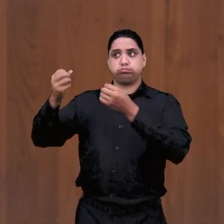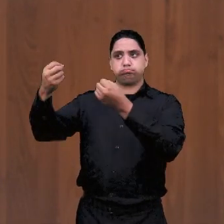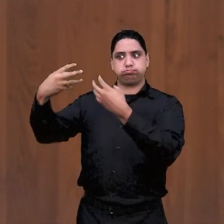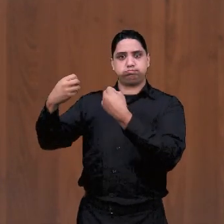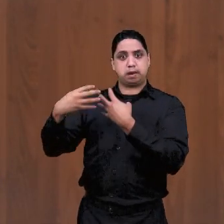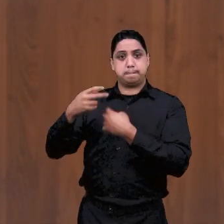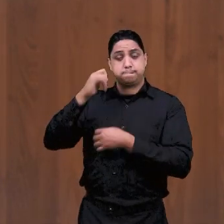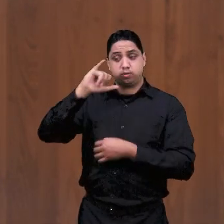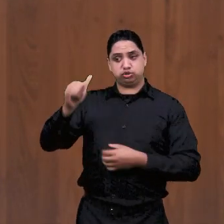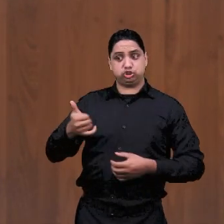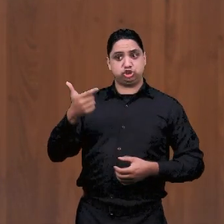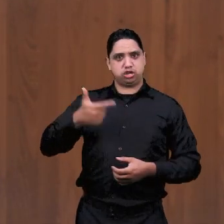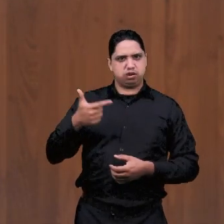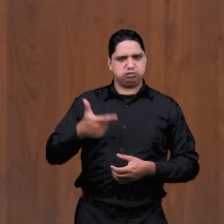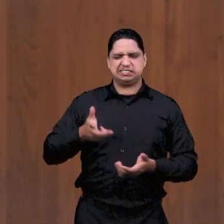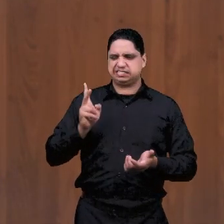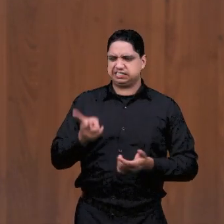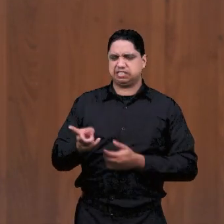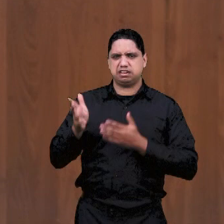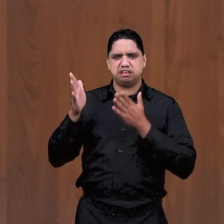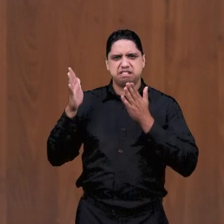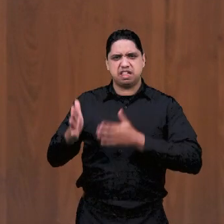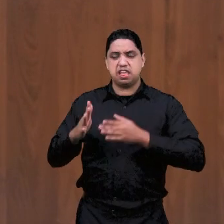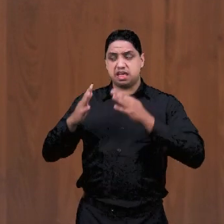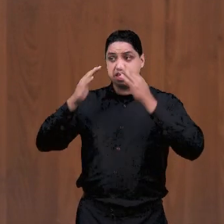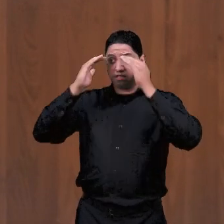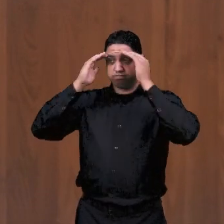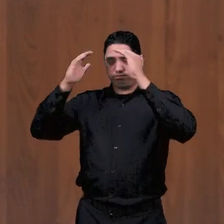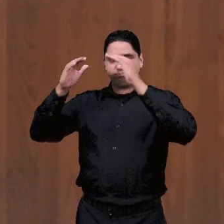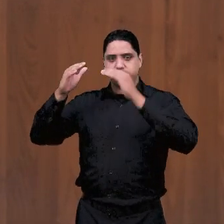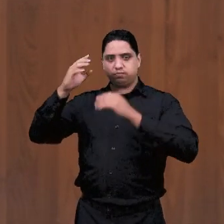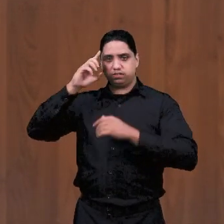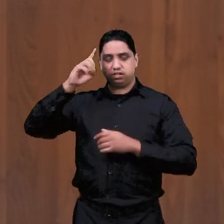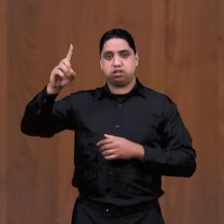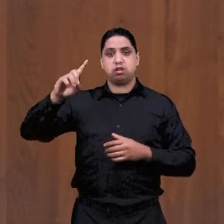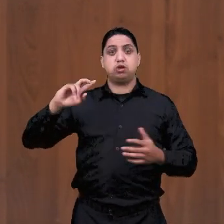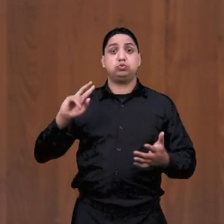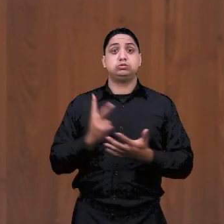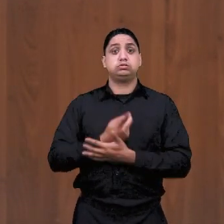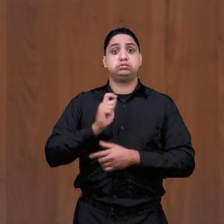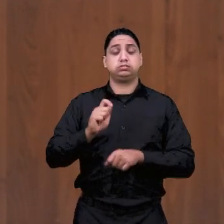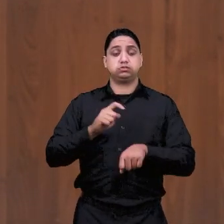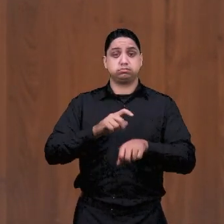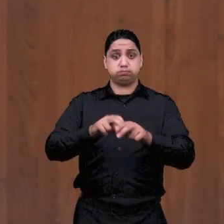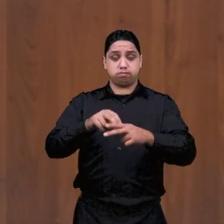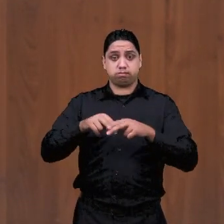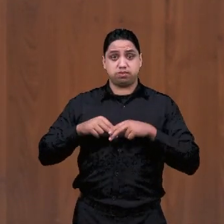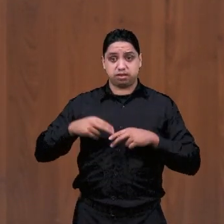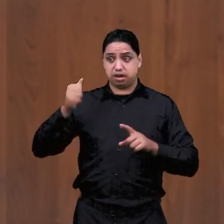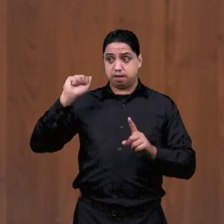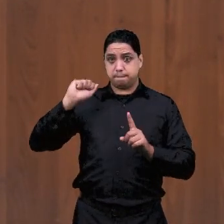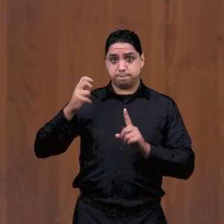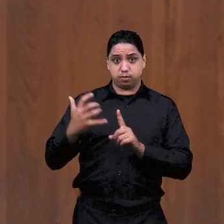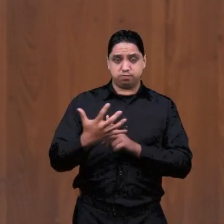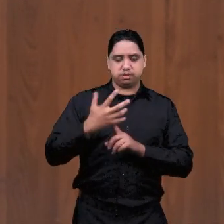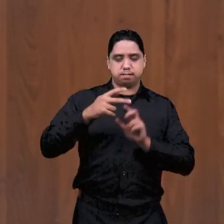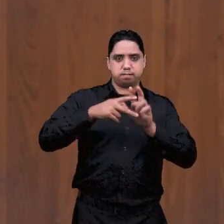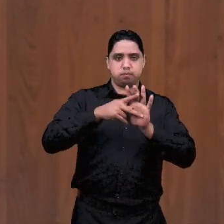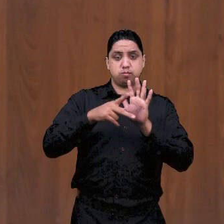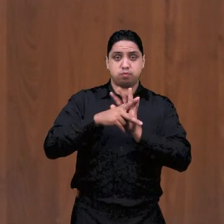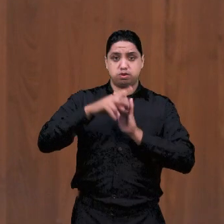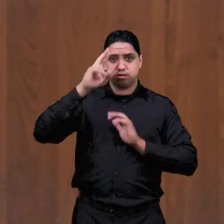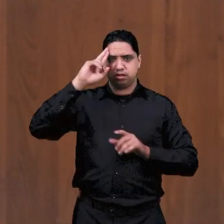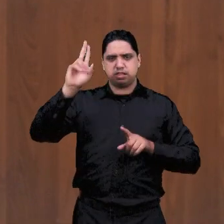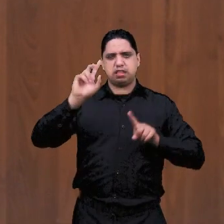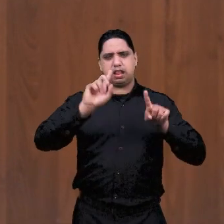père, toujours fidèle et en craignant à Dieu. Et par une providence du Seigneur,